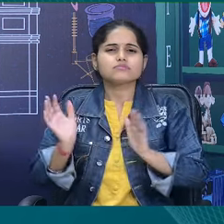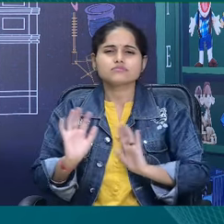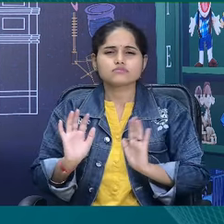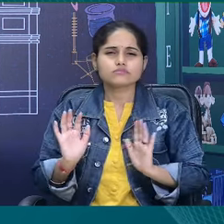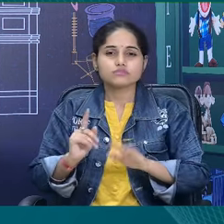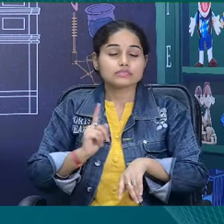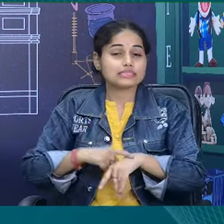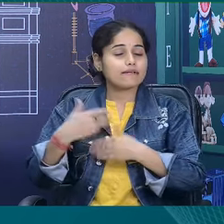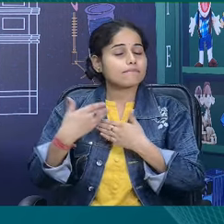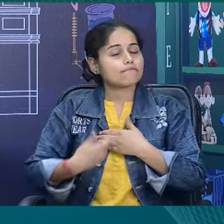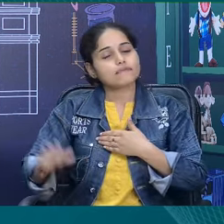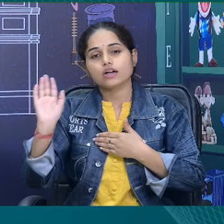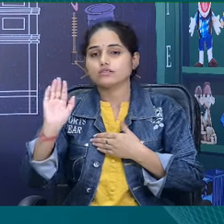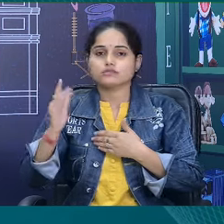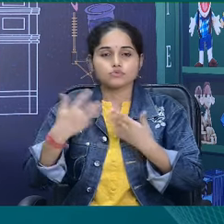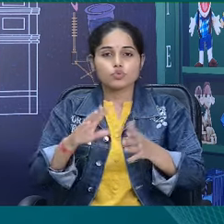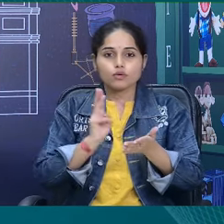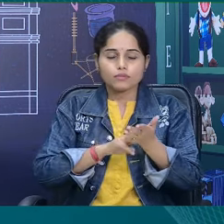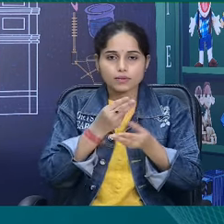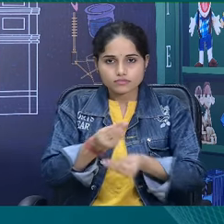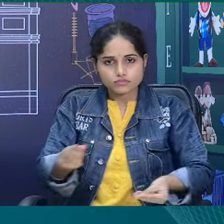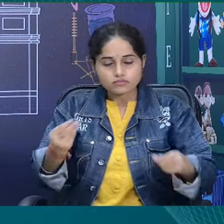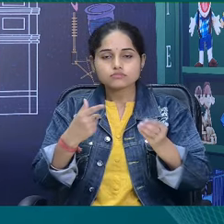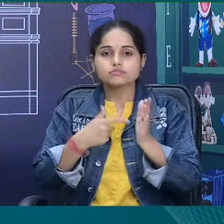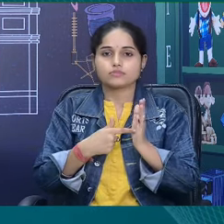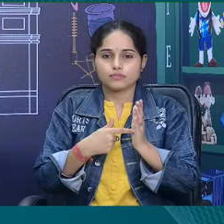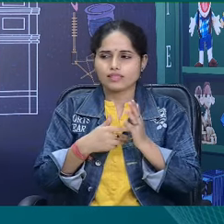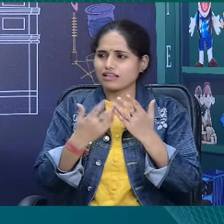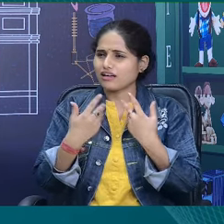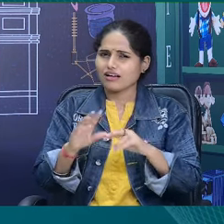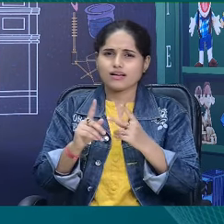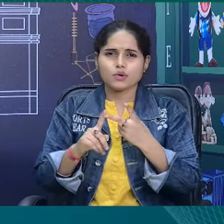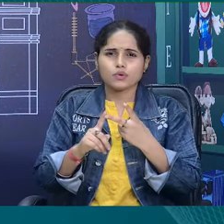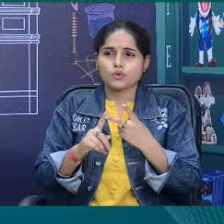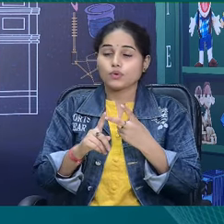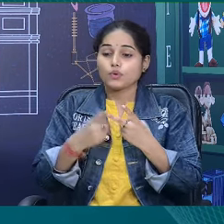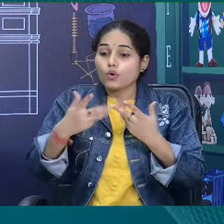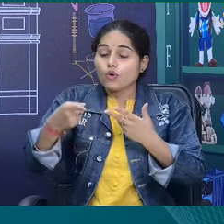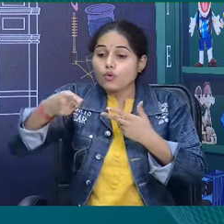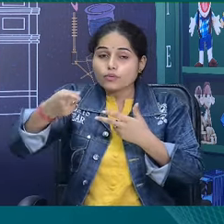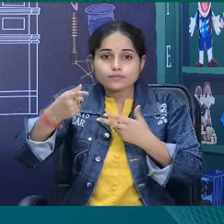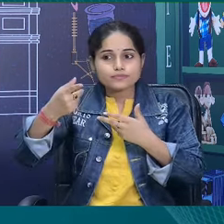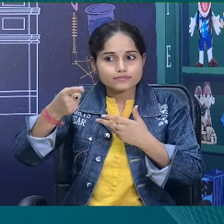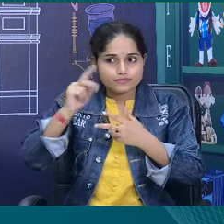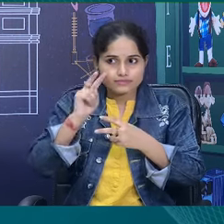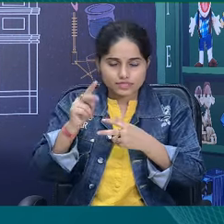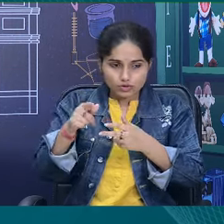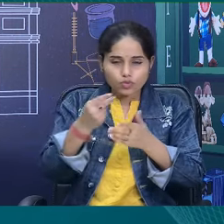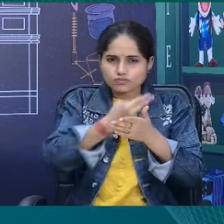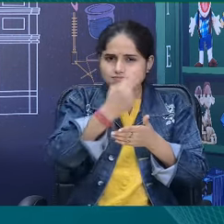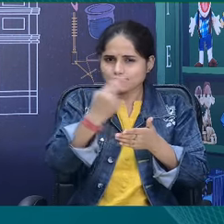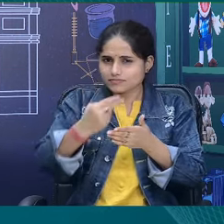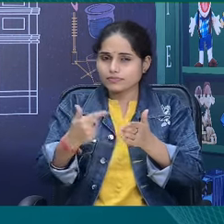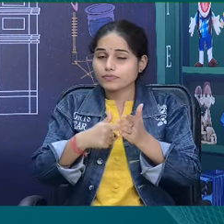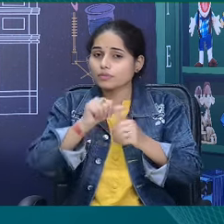लिमिटलेस हैं हम चाहे मटेरियल की बात करें या हम किसी उस पर्टिकुलर चीज को बनाने के प्रोसेस की बात करें अगर